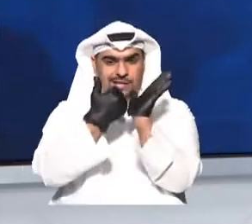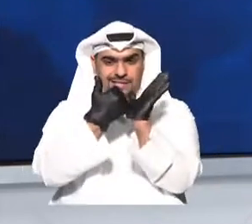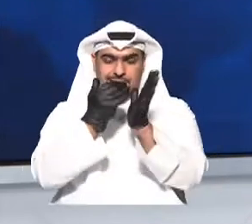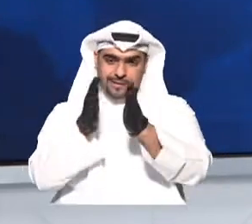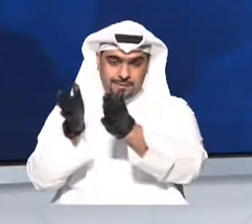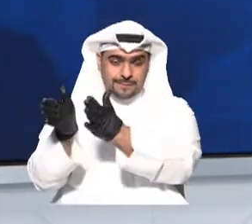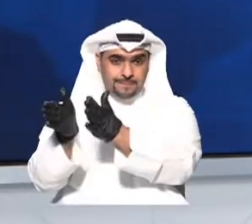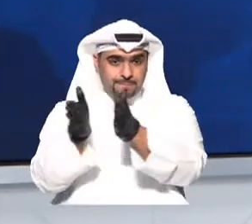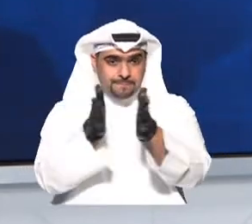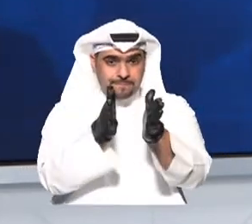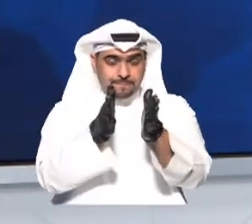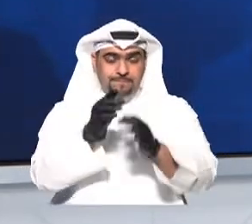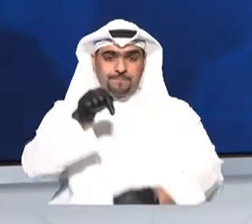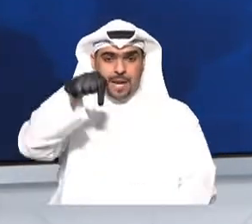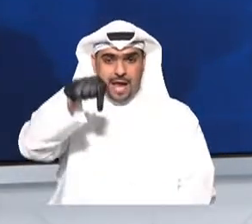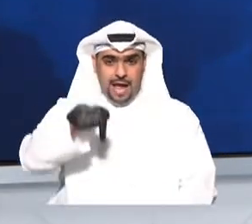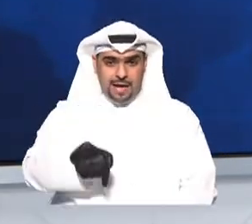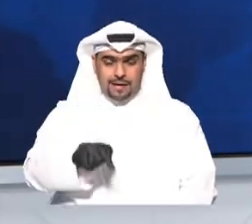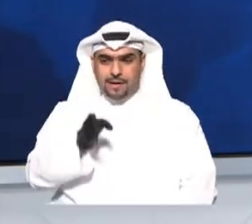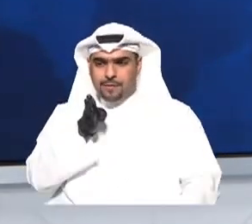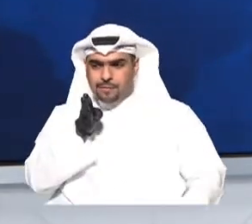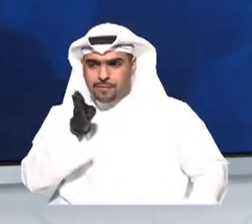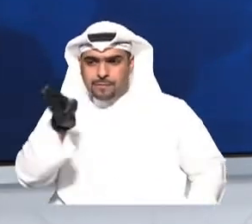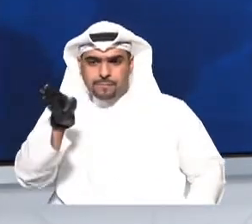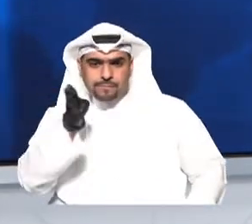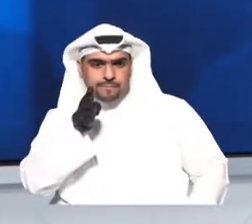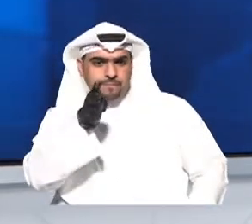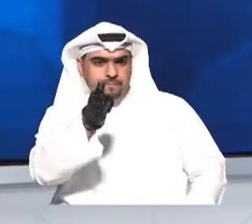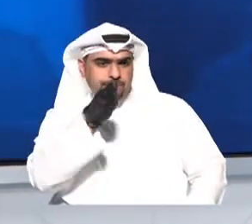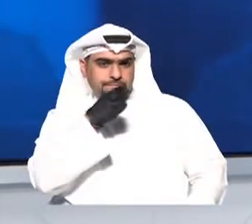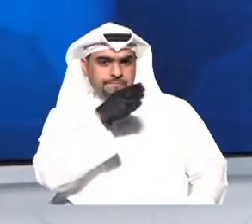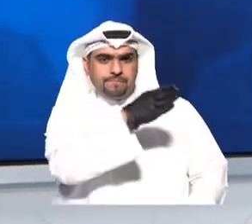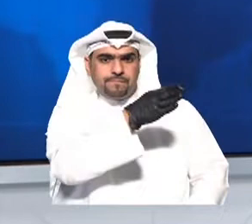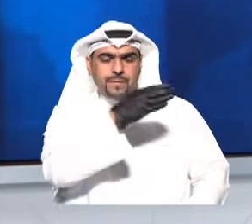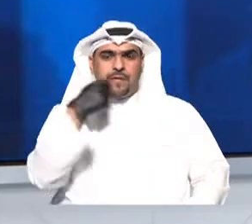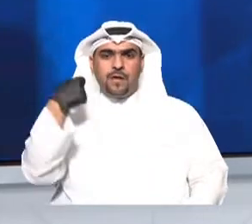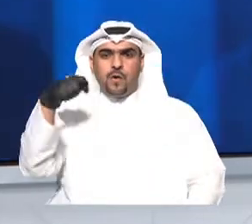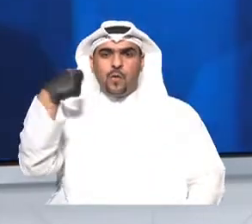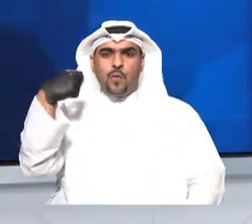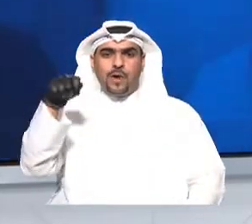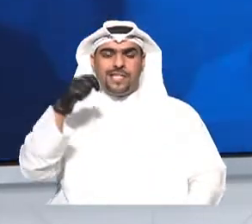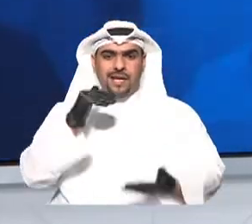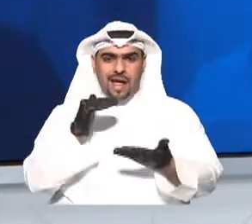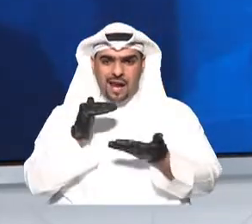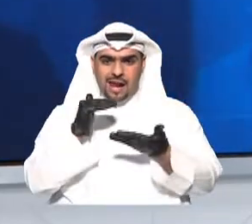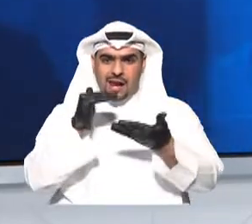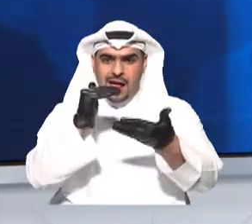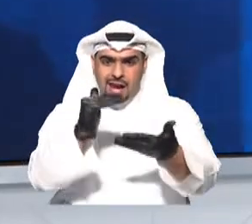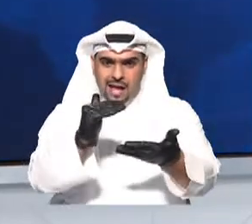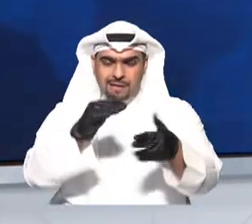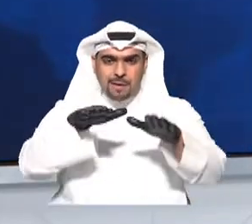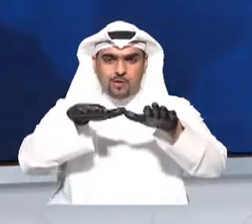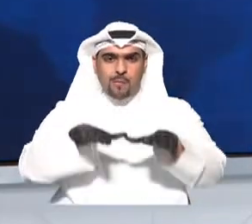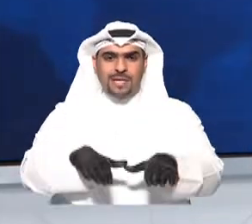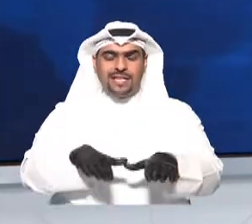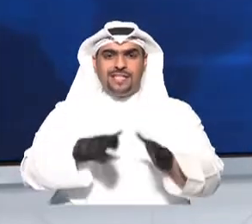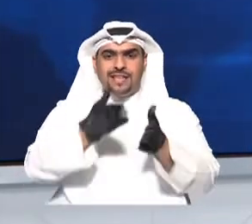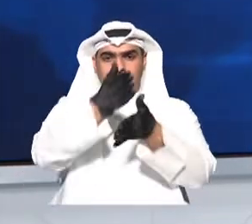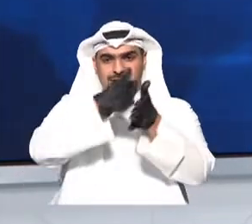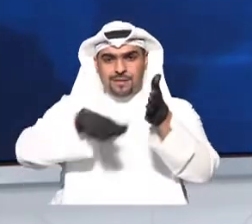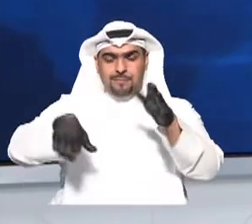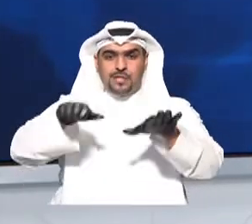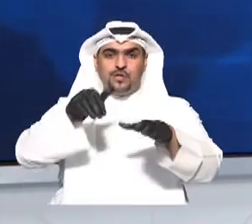ضمن سلسلة الزيارات التفقدية التي يقوم بها وزير الدولة لشؤون الخدمات ووزير الدولة لشؤون مجلس الأمة مبارك